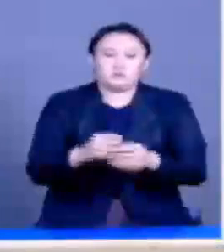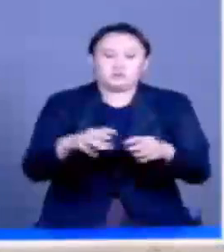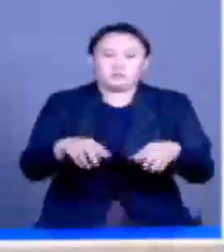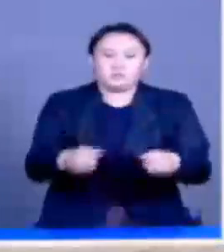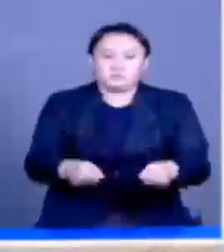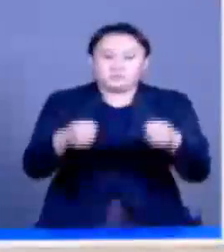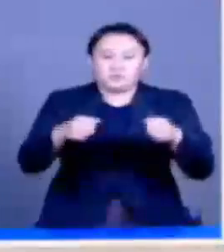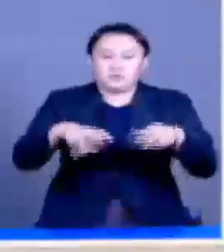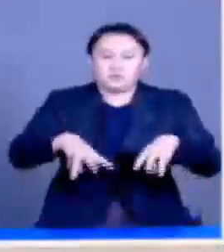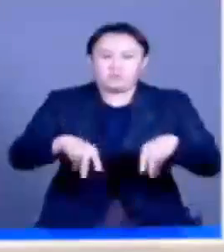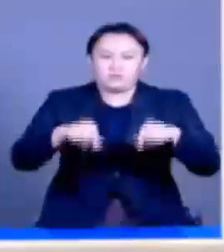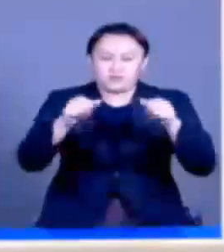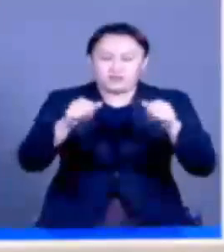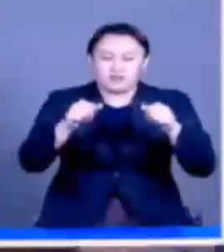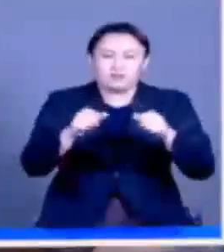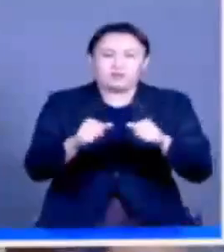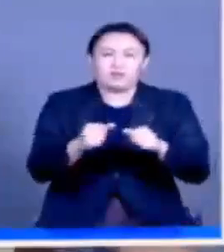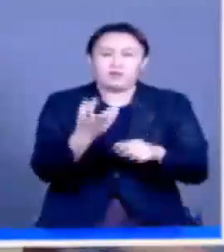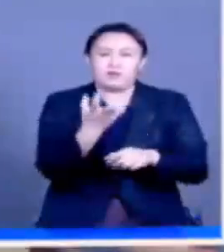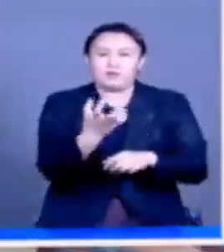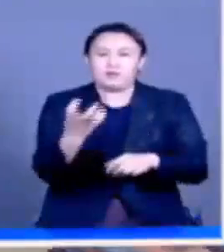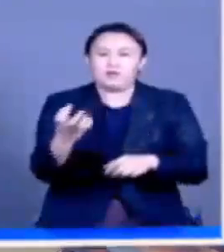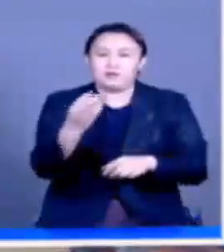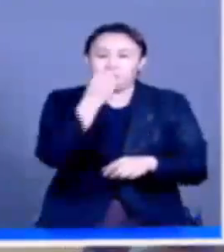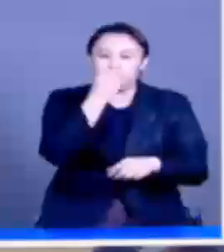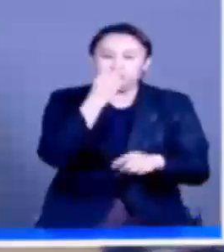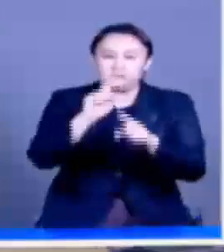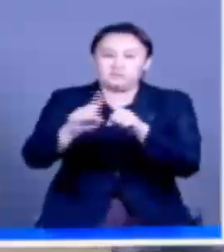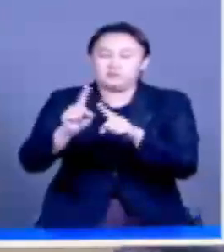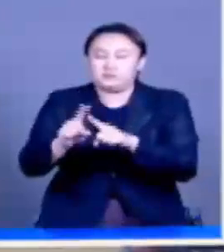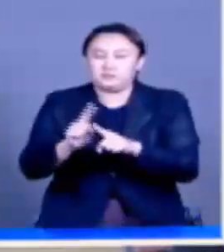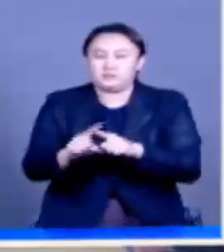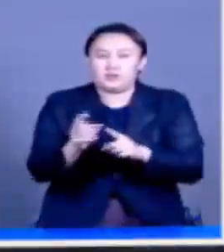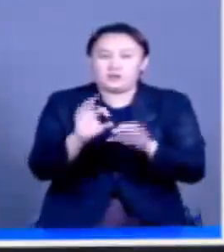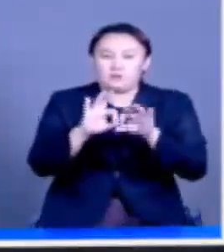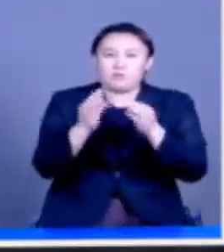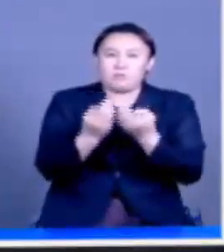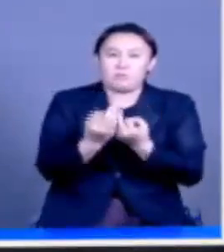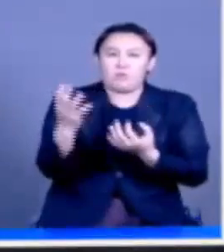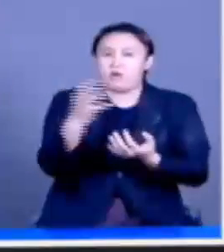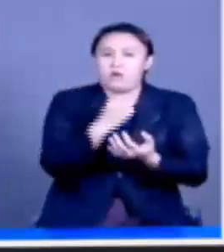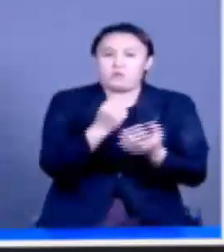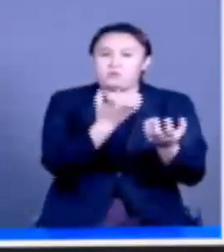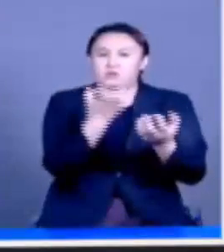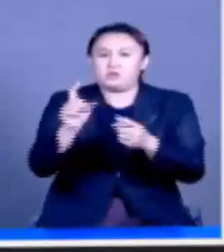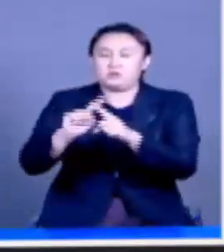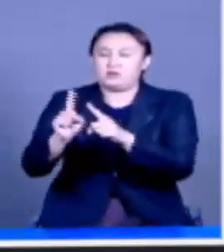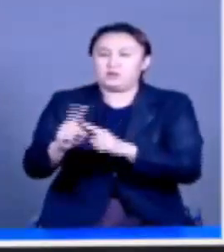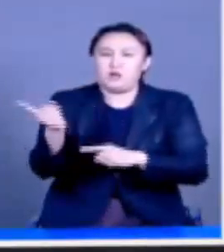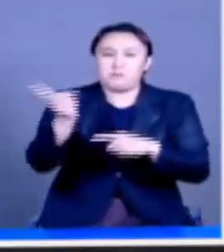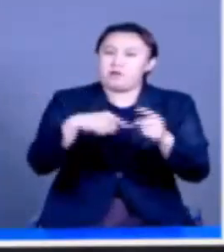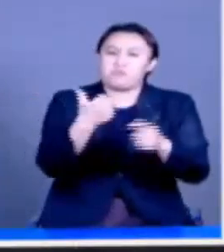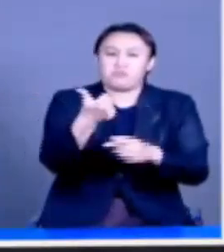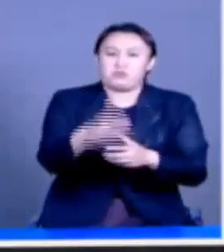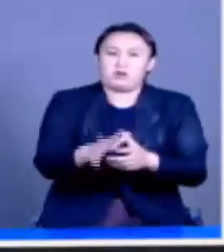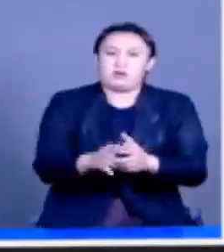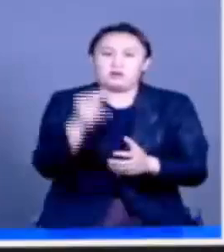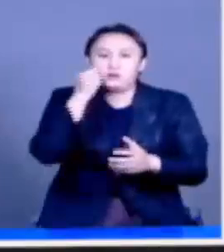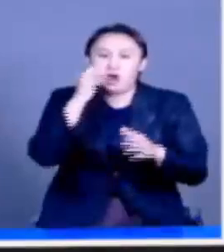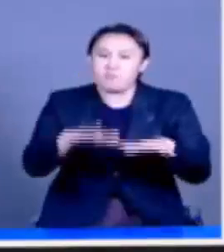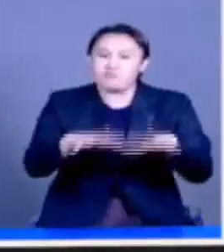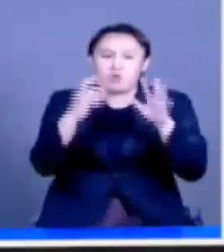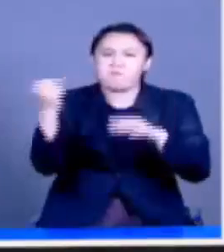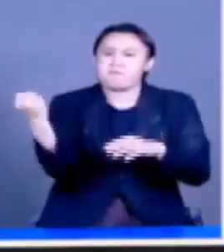ซ้ายหรือว่าเครื่องอุปโภคบริโภคเพราะว่าหลายครอบครัวเป็นบ่สามารถเอาอย่างออกมาได้เนื่องจากน้ำได้ท่วมกระทัน